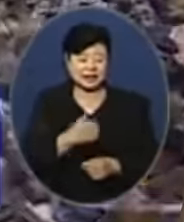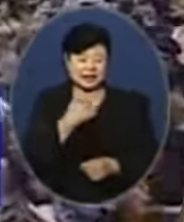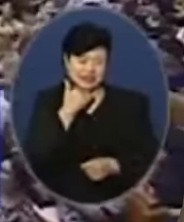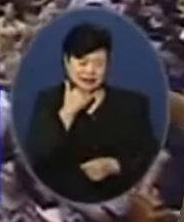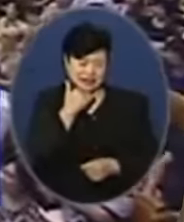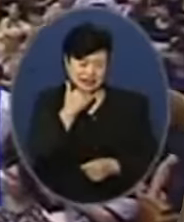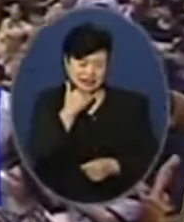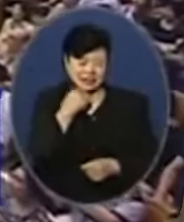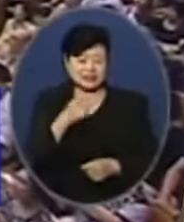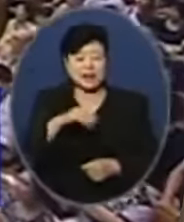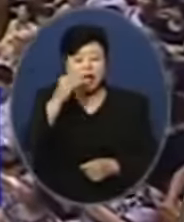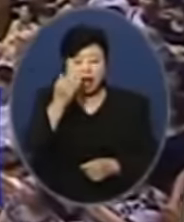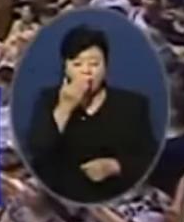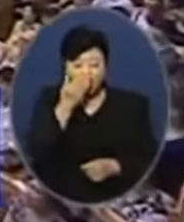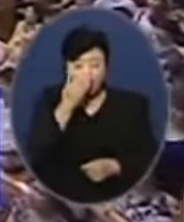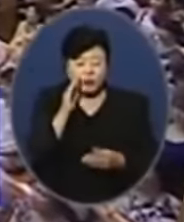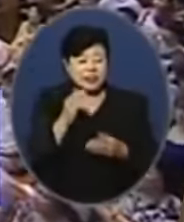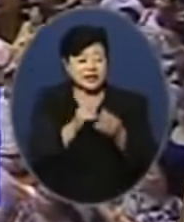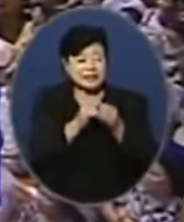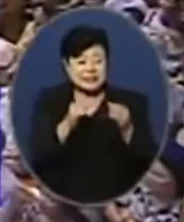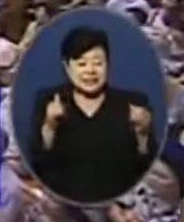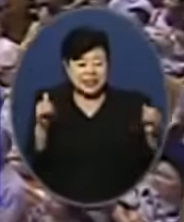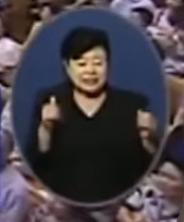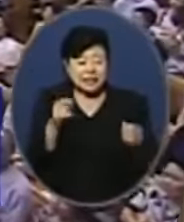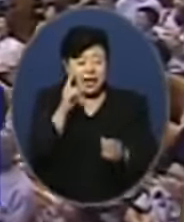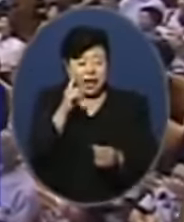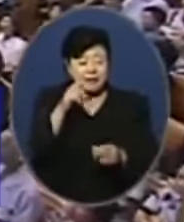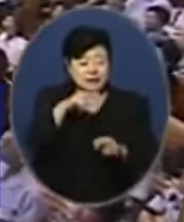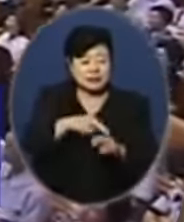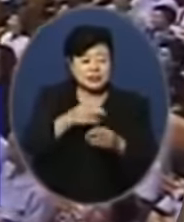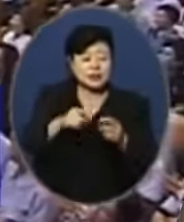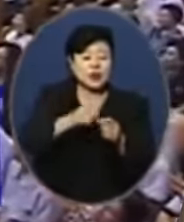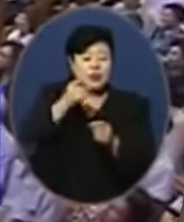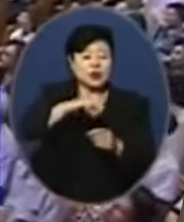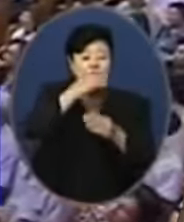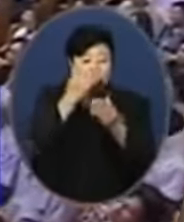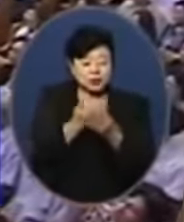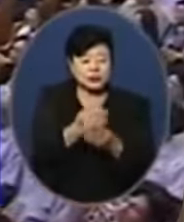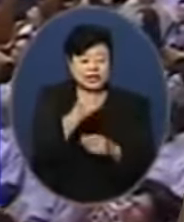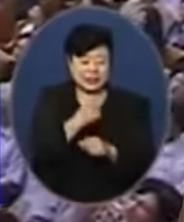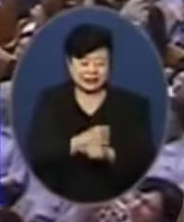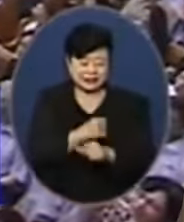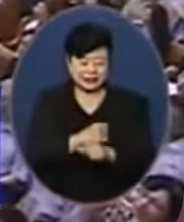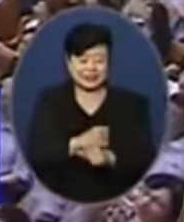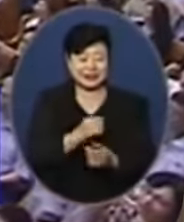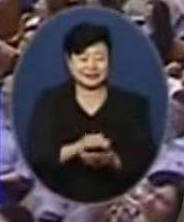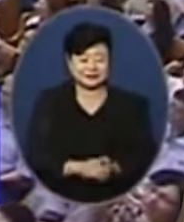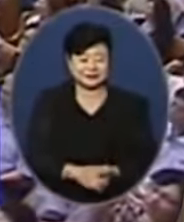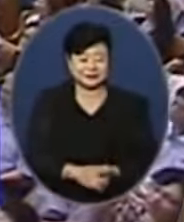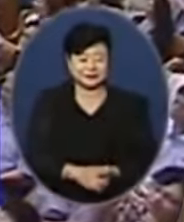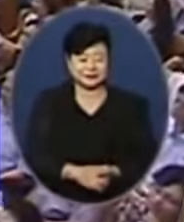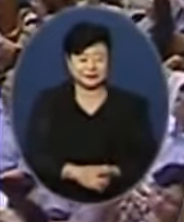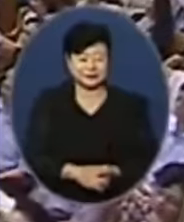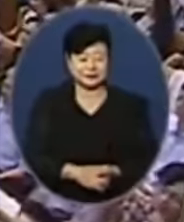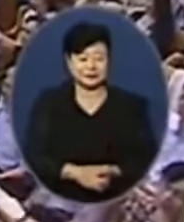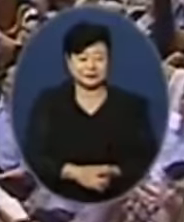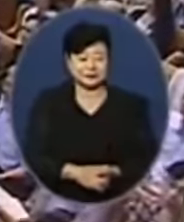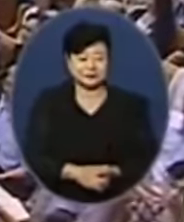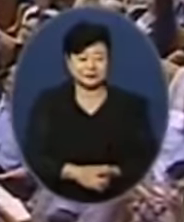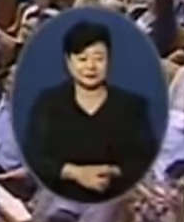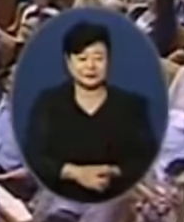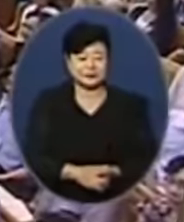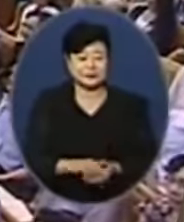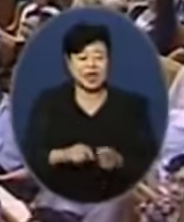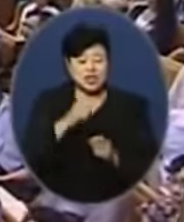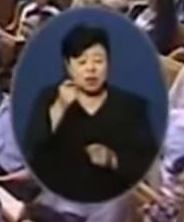때까지 기다리시나니 그가 거룩하게 된 자들을 한 번의 제사로 영원히 온전케 하시나니. 여기